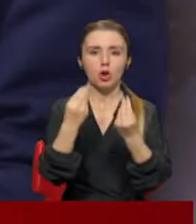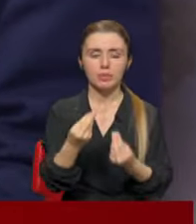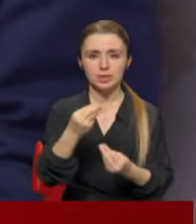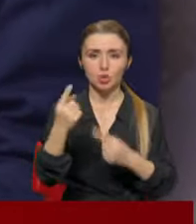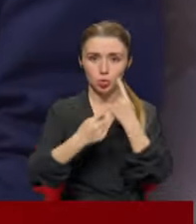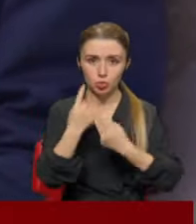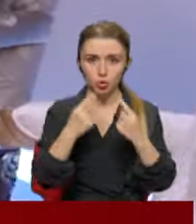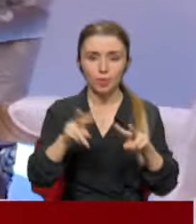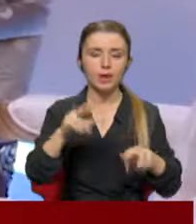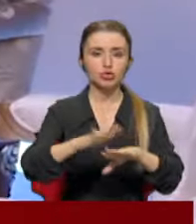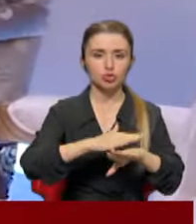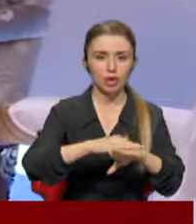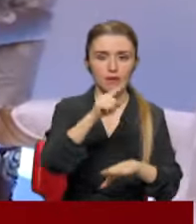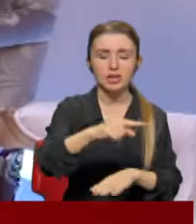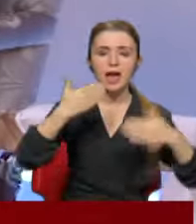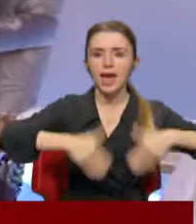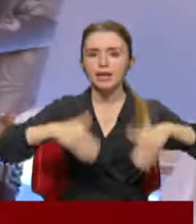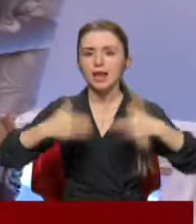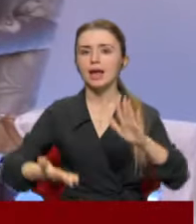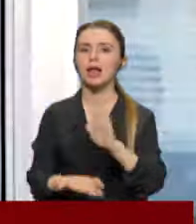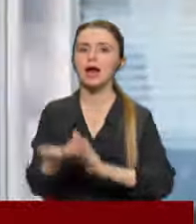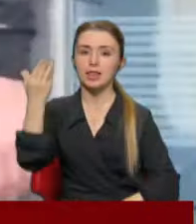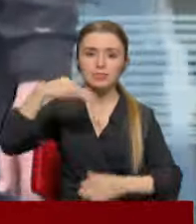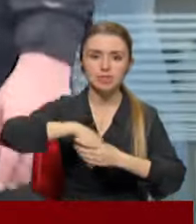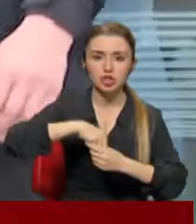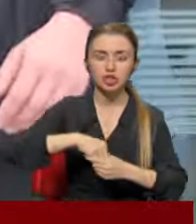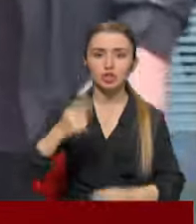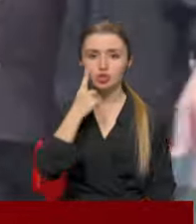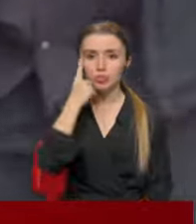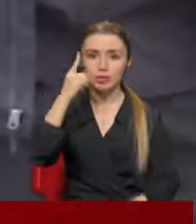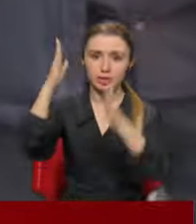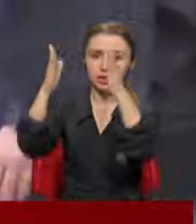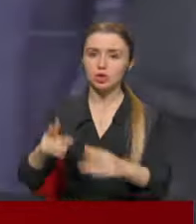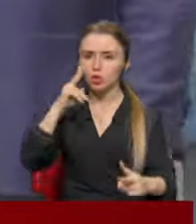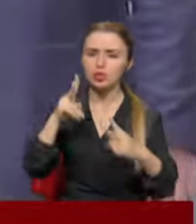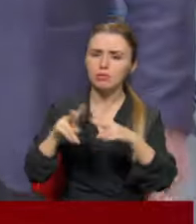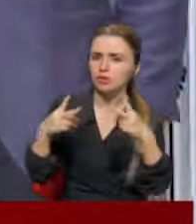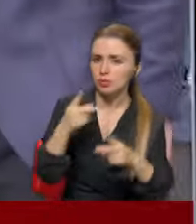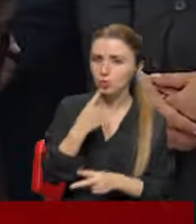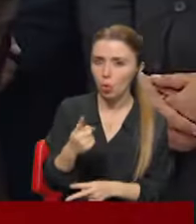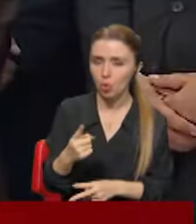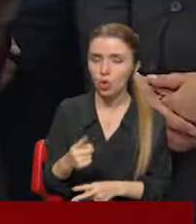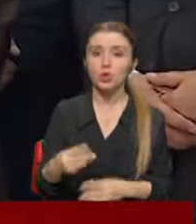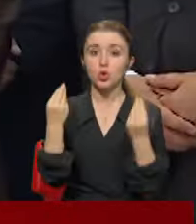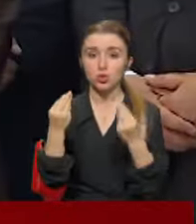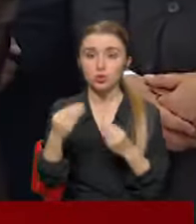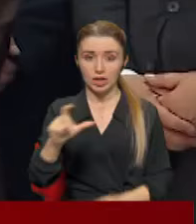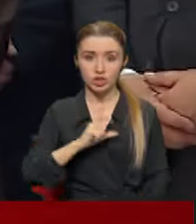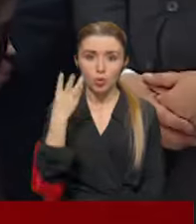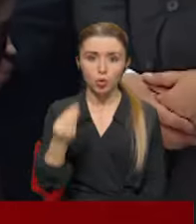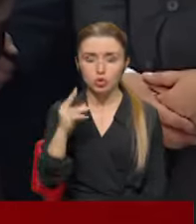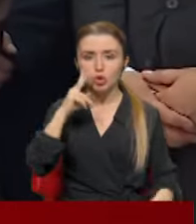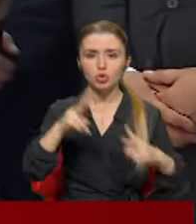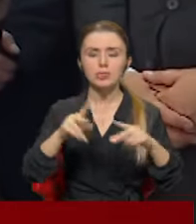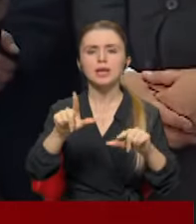gündemdeydi. Mansur Yavaş da engellerin ortadan kaldırılması için Cumhurbaşkanı ile görüşebileceğini söylemişti. Olumlu sonuç alınırsa